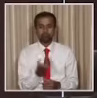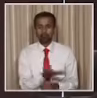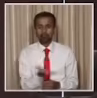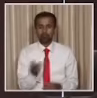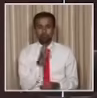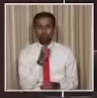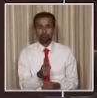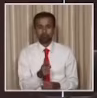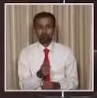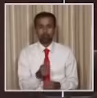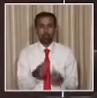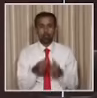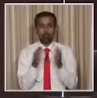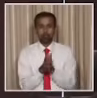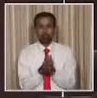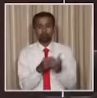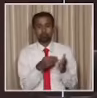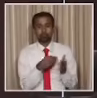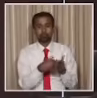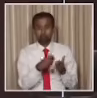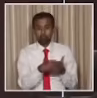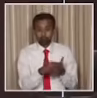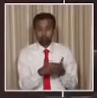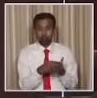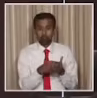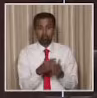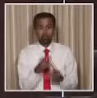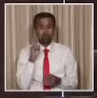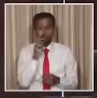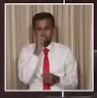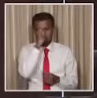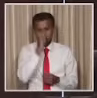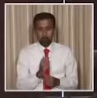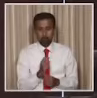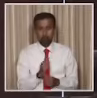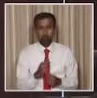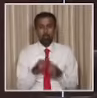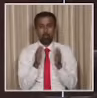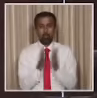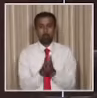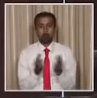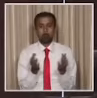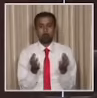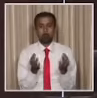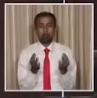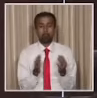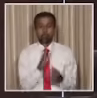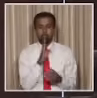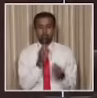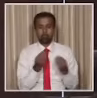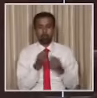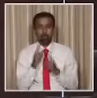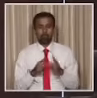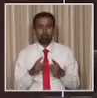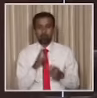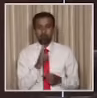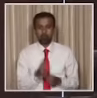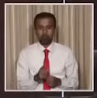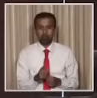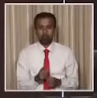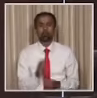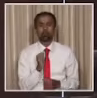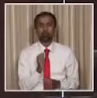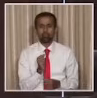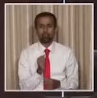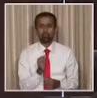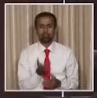කියන්නේ ඔබතුමා සියලුම ගැලවුම් කාර්යය විදියට රනිල් වික්‍රමසිංහ මැතිතුමාගේ මේ වෙනුවෙන් සියලු පව් මේකට ඇවිල්ලා කරගහලා කතා කරලා කියනවා හරි මොකද්ද මේ